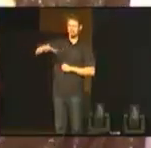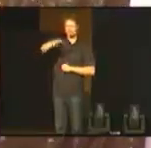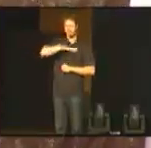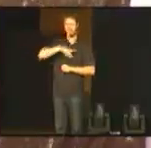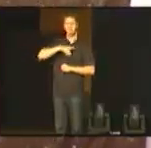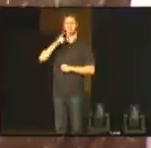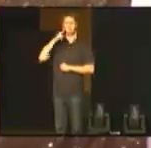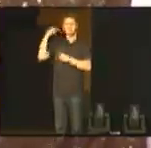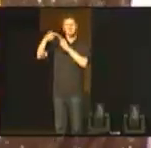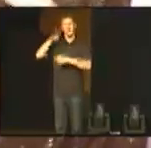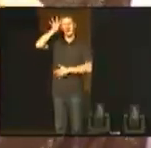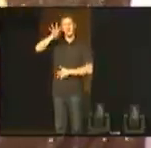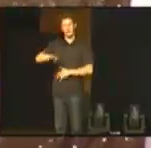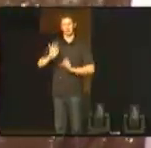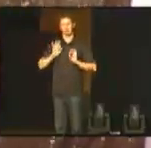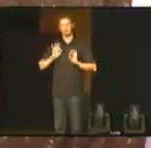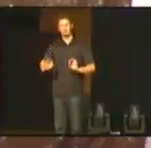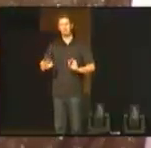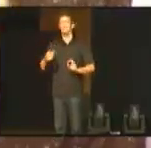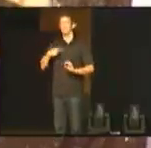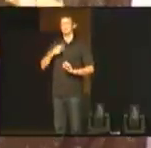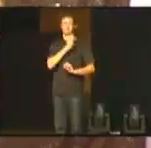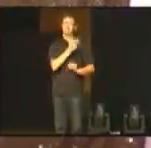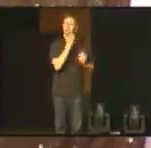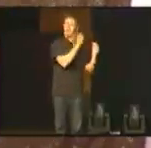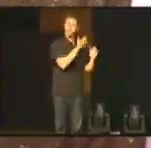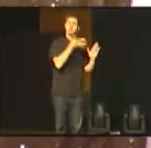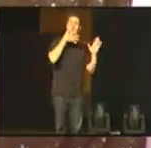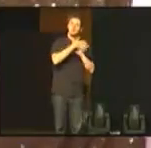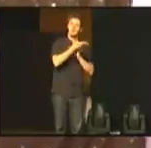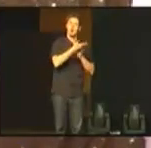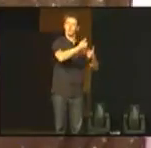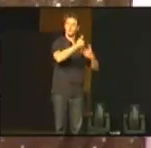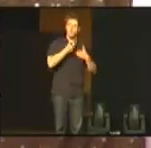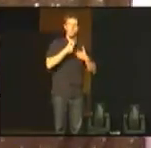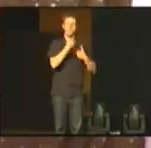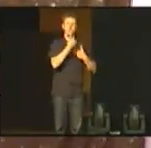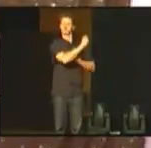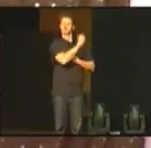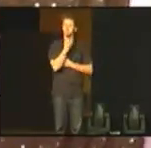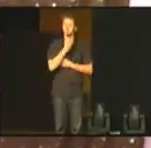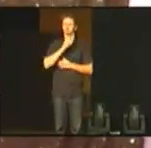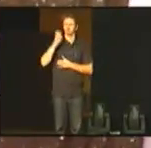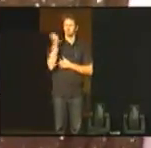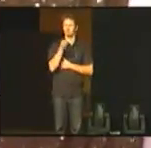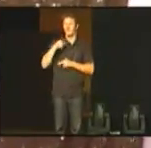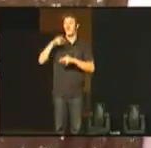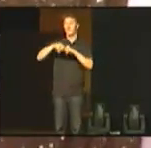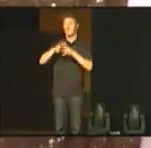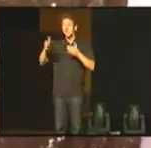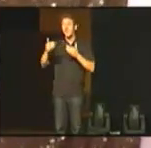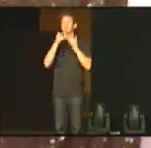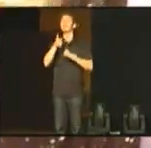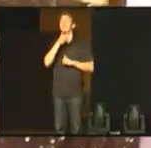tradicional catalana, i li estem molt agraïts per la feina que fa i per l'ajut que ens dona, i bona part d'aquesta festa major és